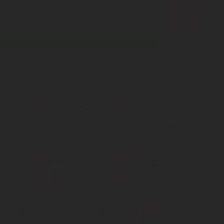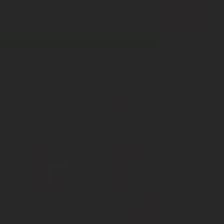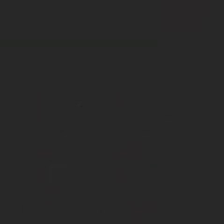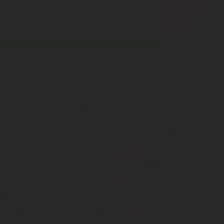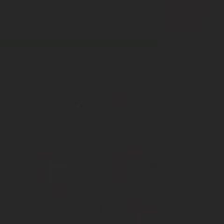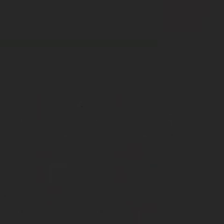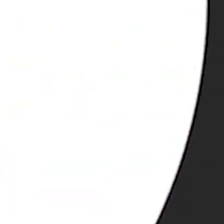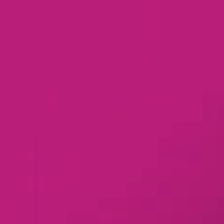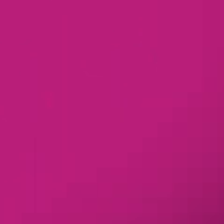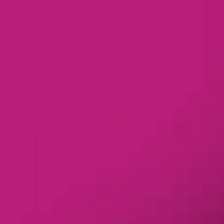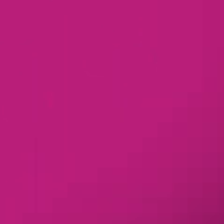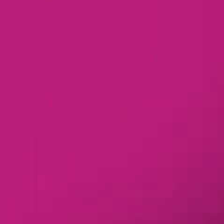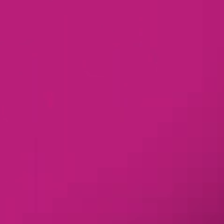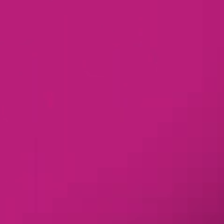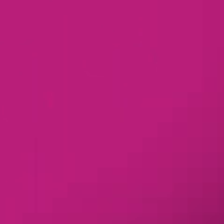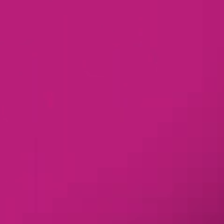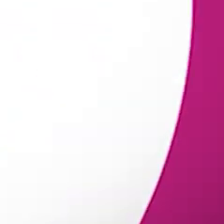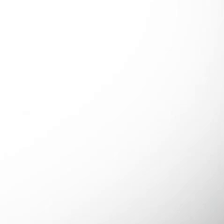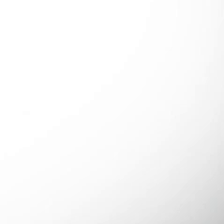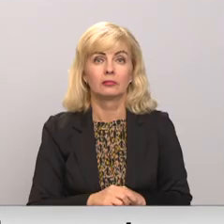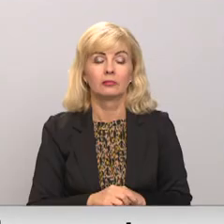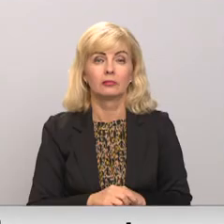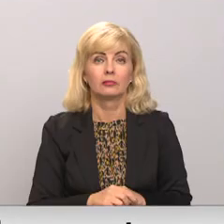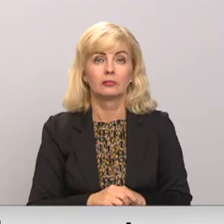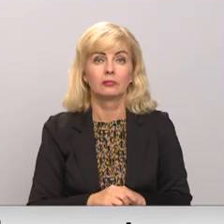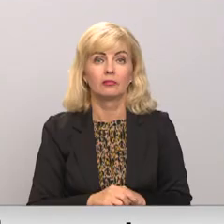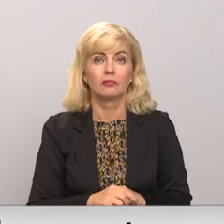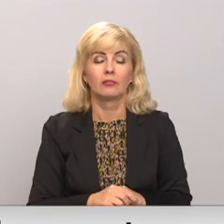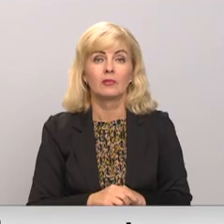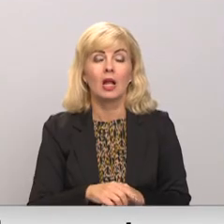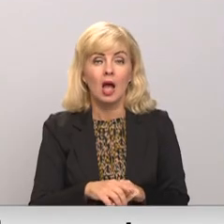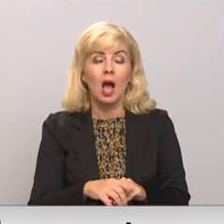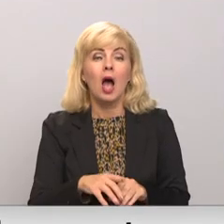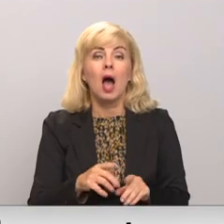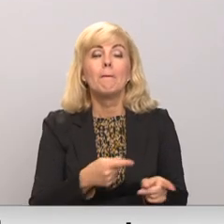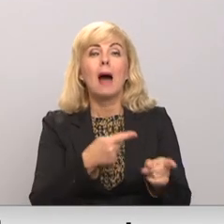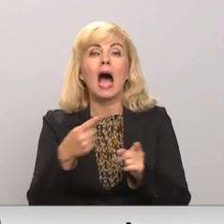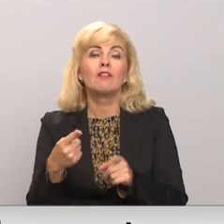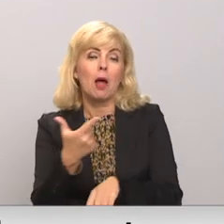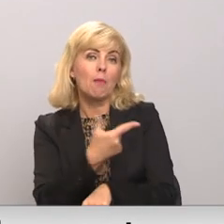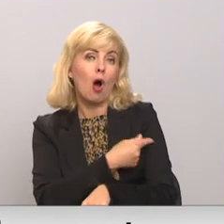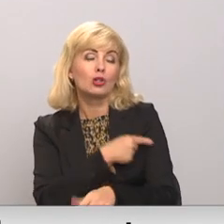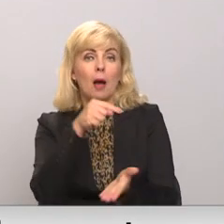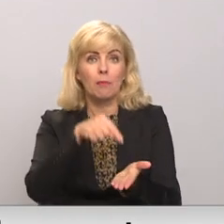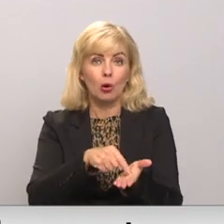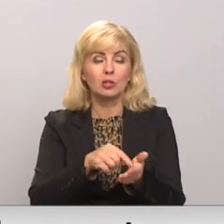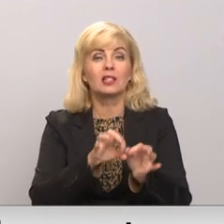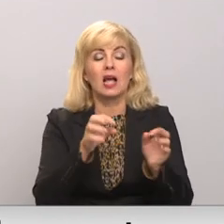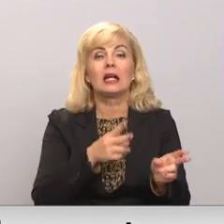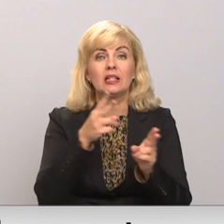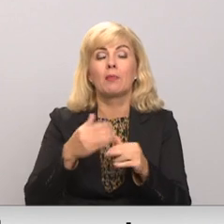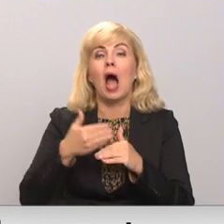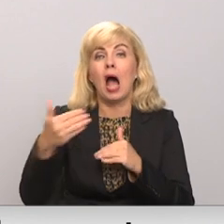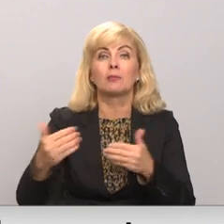Re! Viss ēters ir te! Mobilais vakcinācijas punkts šonedēļ sāk izbraukumus ārpus pilsētām.